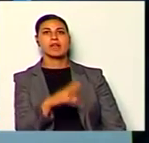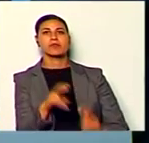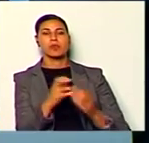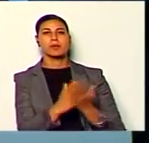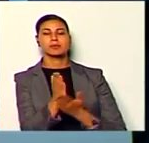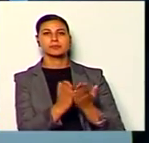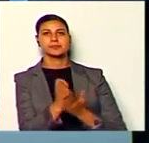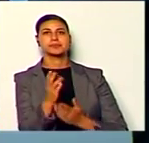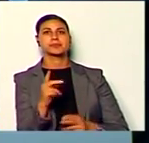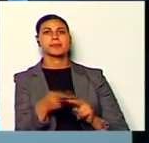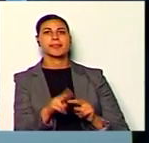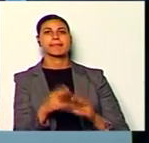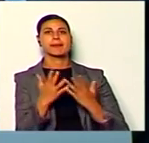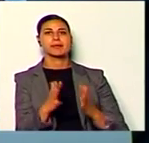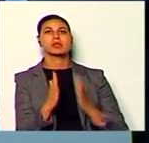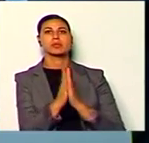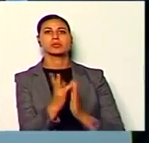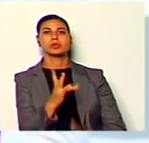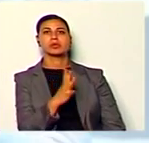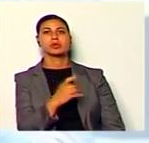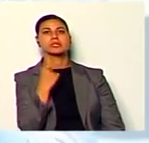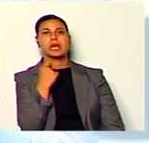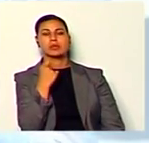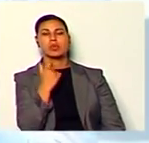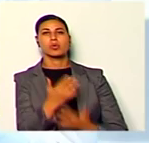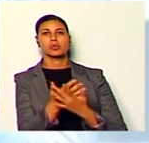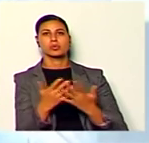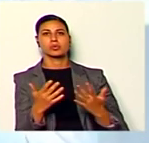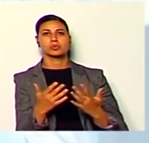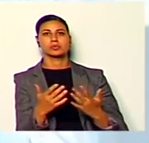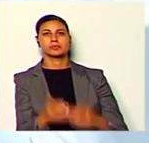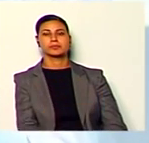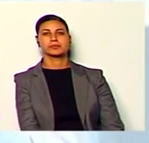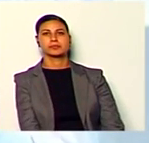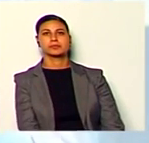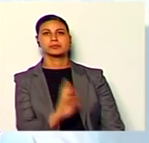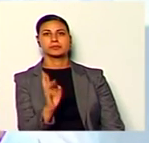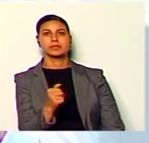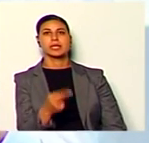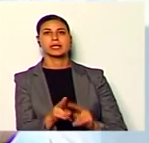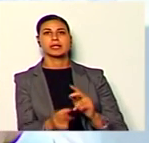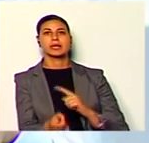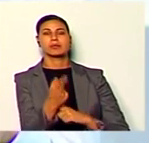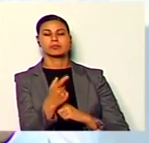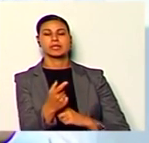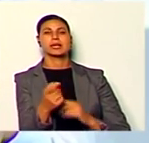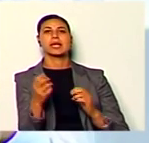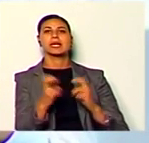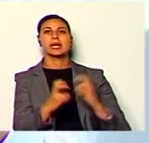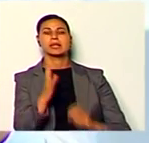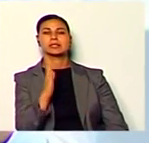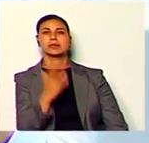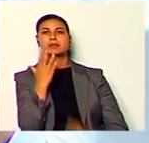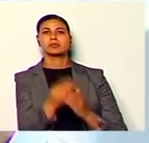აზიის მიმართულებით, რათა უფრო მეტი მოთხოვნა გაჩნდეს ალკოჰოლზე, ალკოჰოლურ სასმელებზე და აქედან გამომდინარე ქარხნებს თავის მხრივ